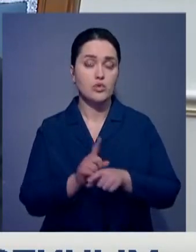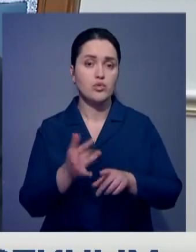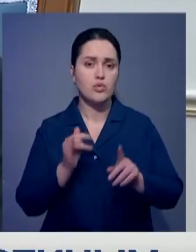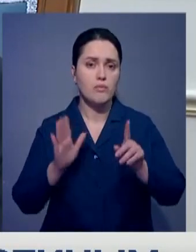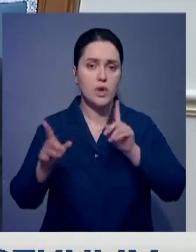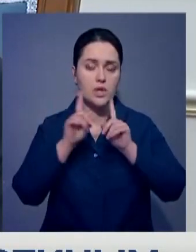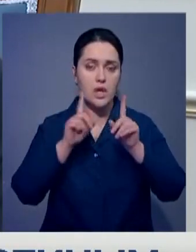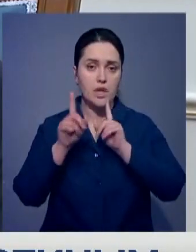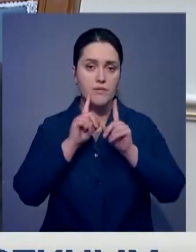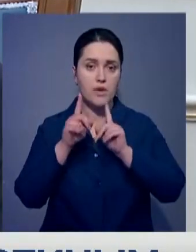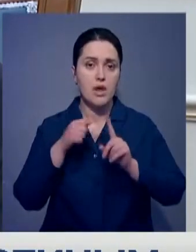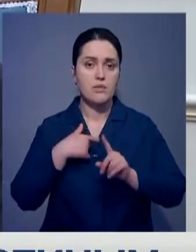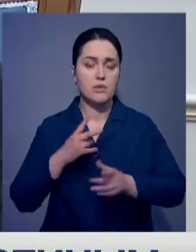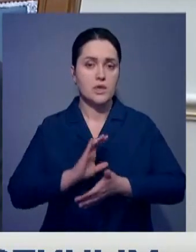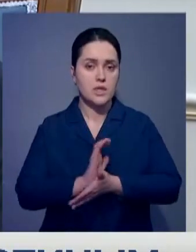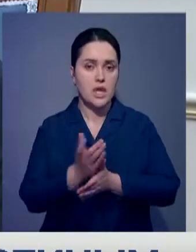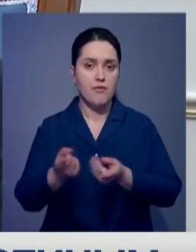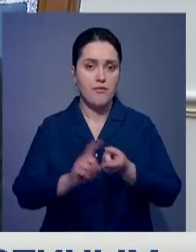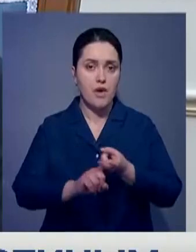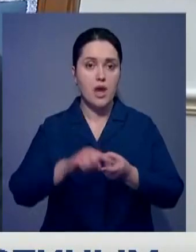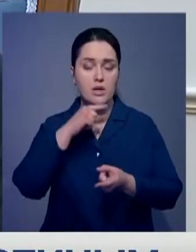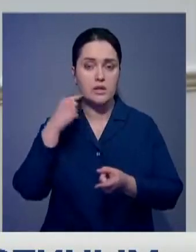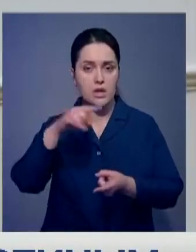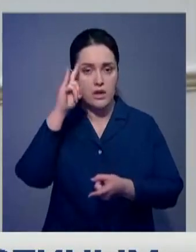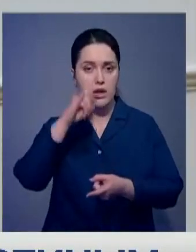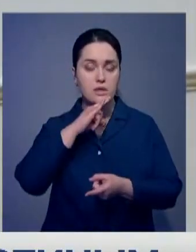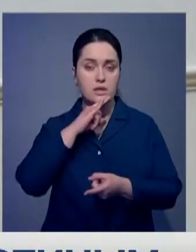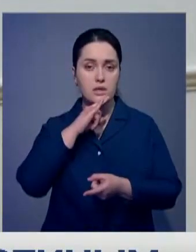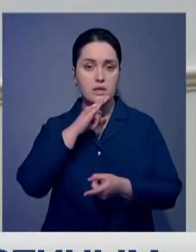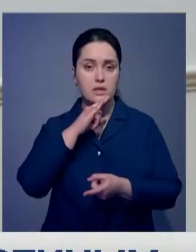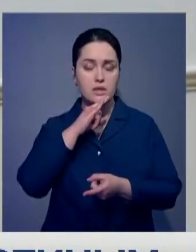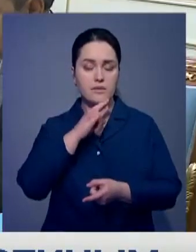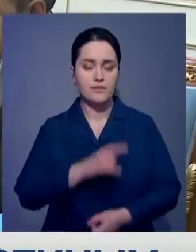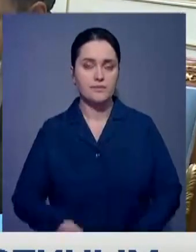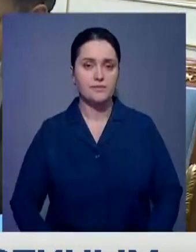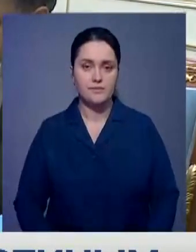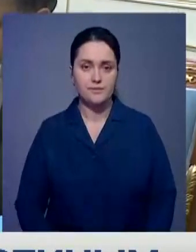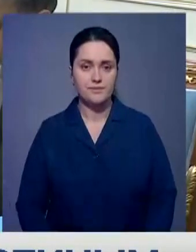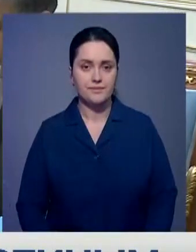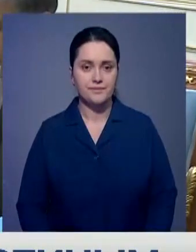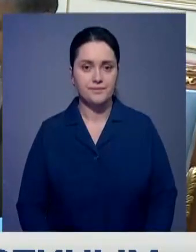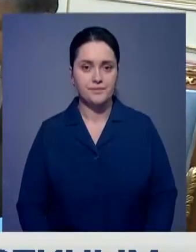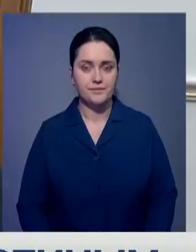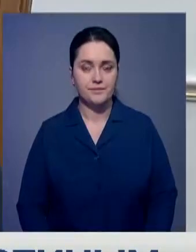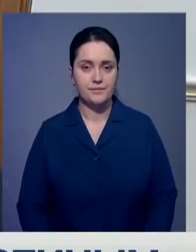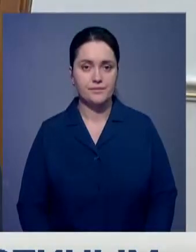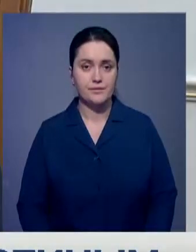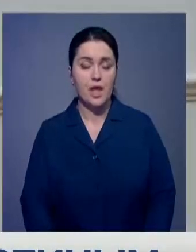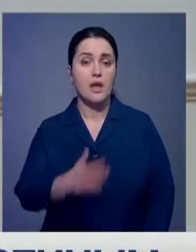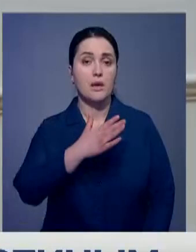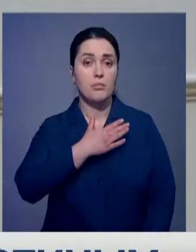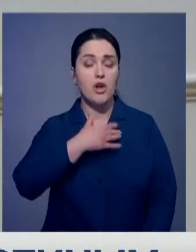полезна. Особенно нам тесно надо. России и Казахстану по всем направлениям. Мы вчера с Аскаром Узакбаевичем